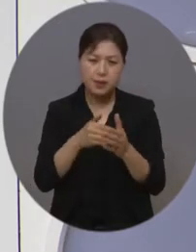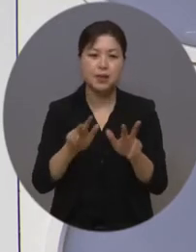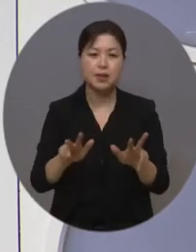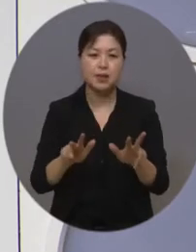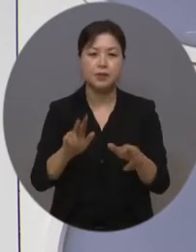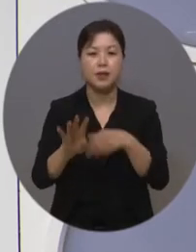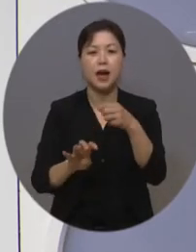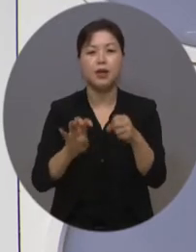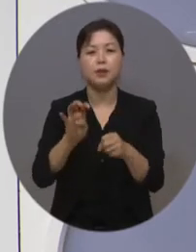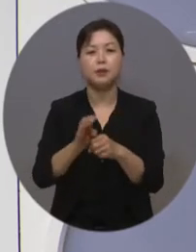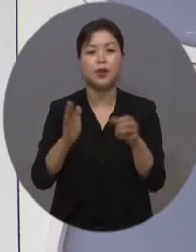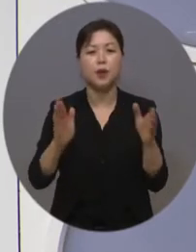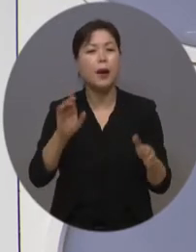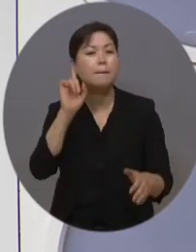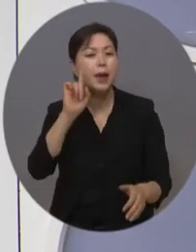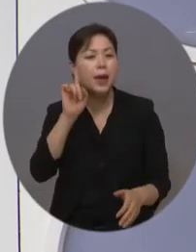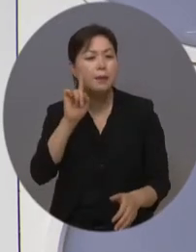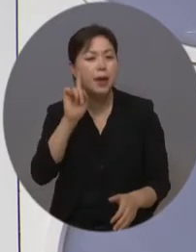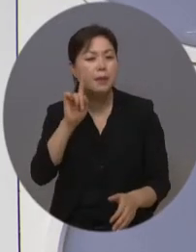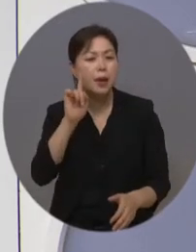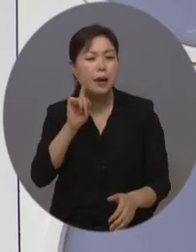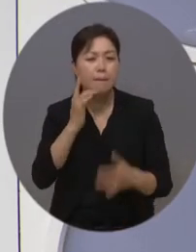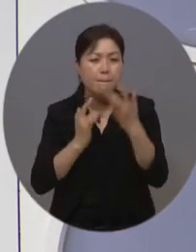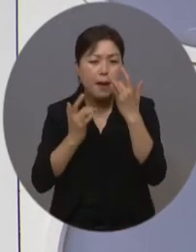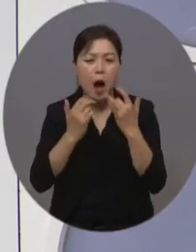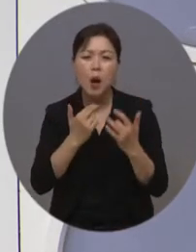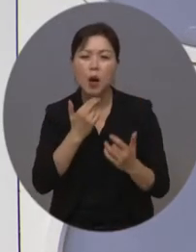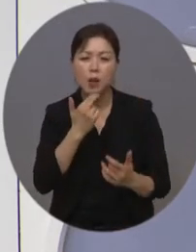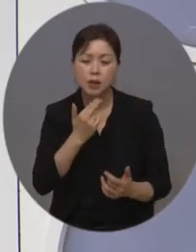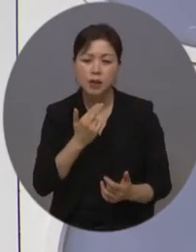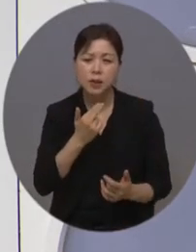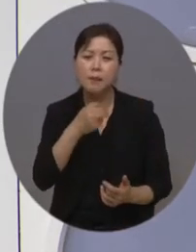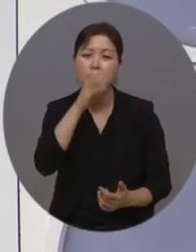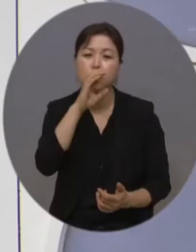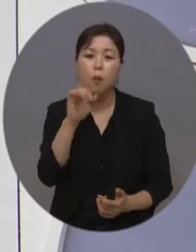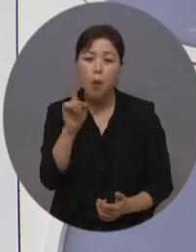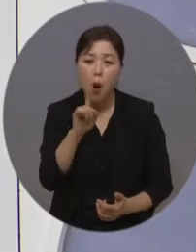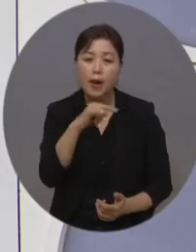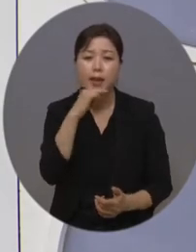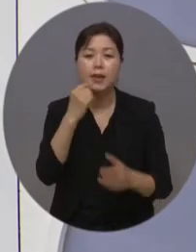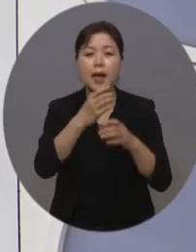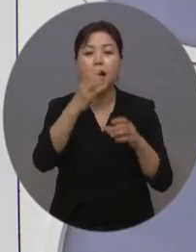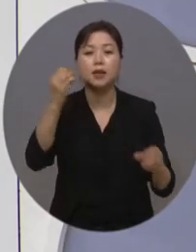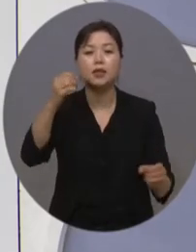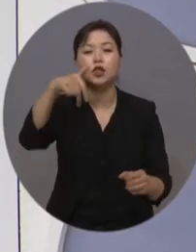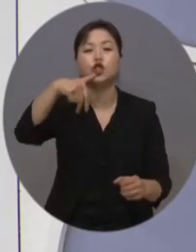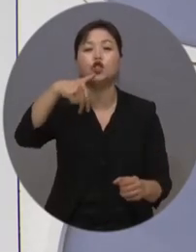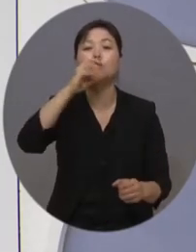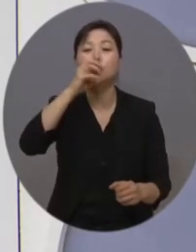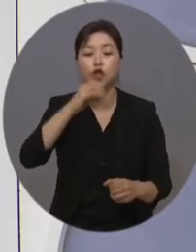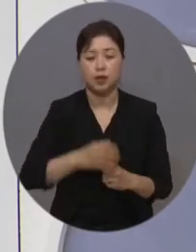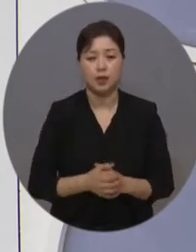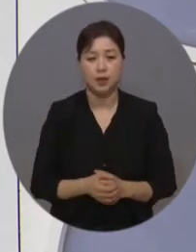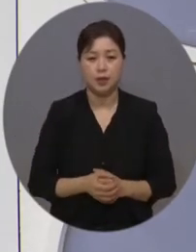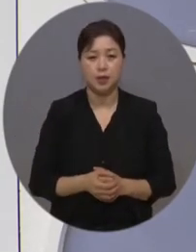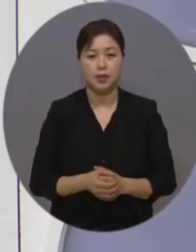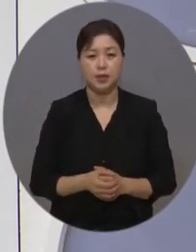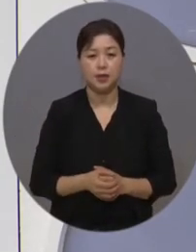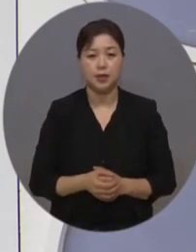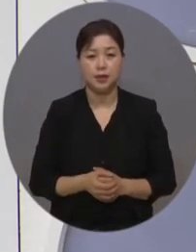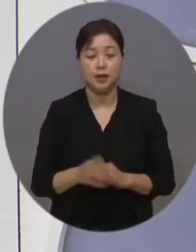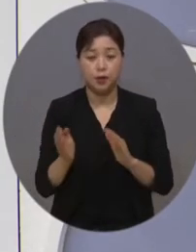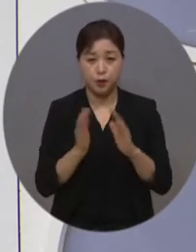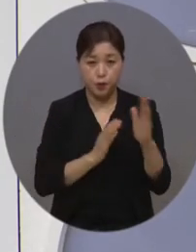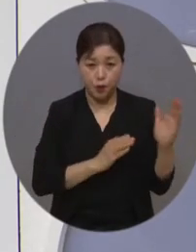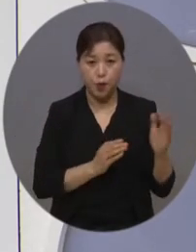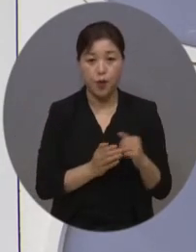40년간 매일 안 빠지고 먹는 것이 그 당근 주스입니다. 아, 예. 네. 그 다음에 이제 그 사람들이 꼭